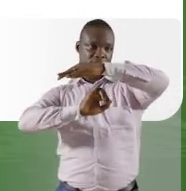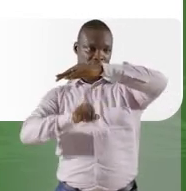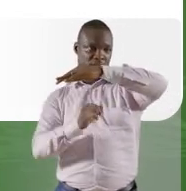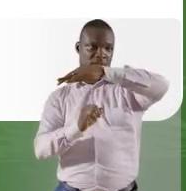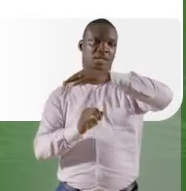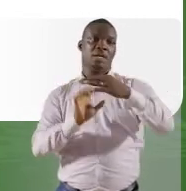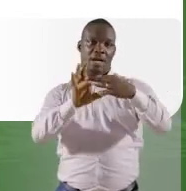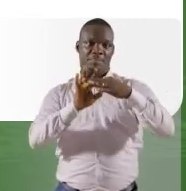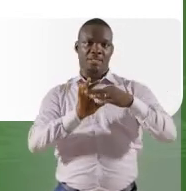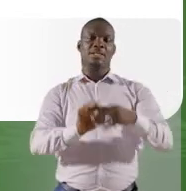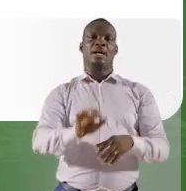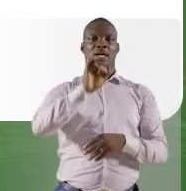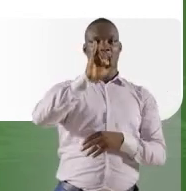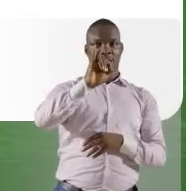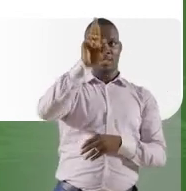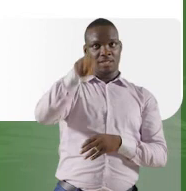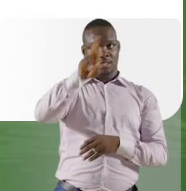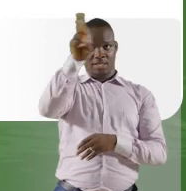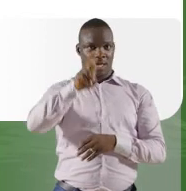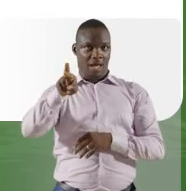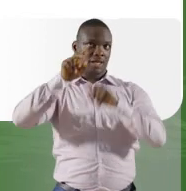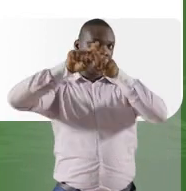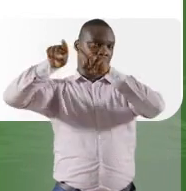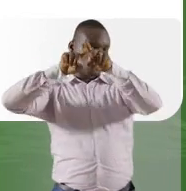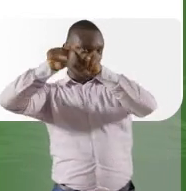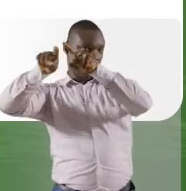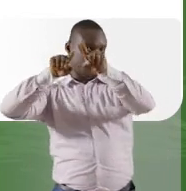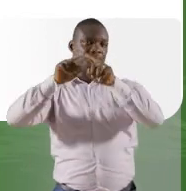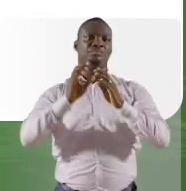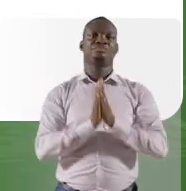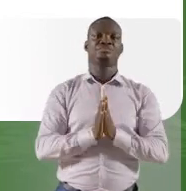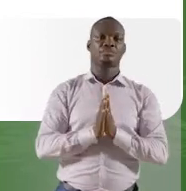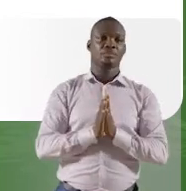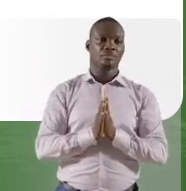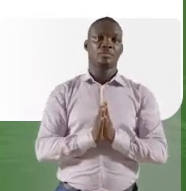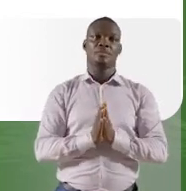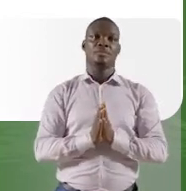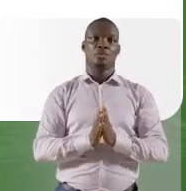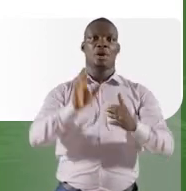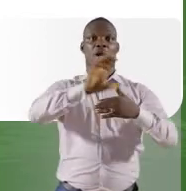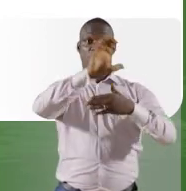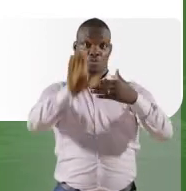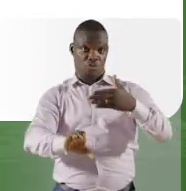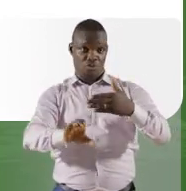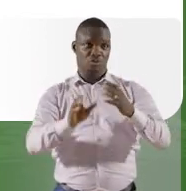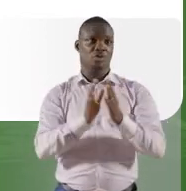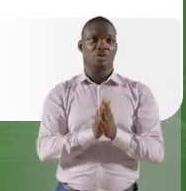à IR étoile, qui est l'ensemble des nombres imaginaires purs. Par